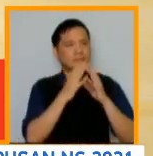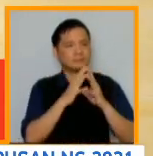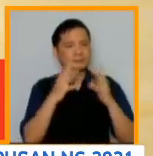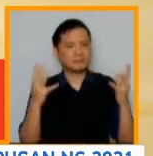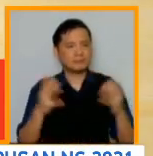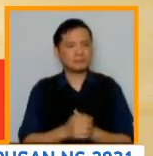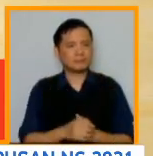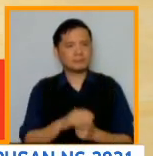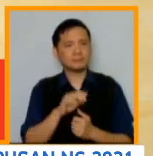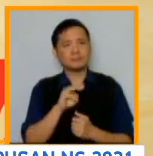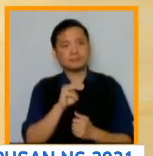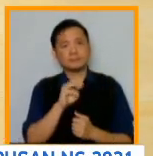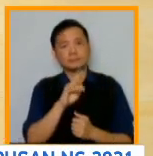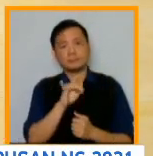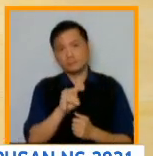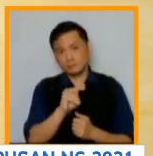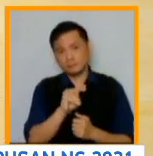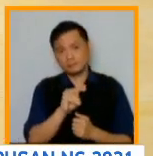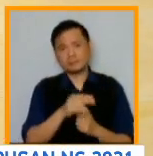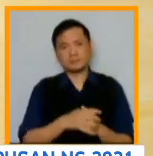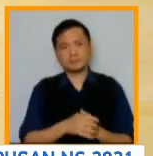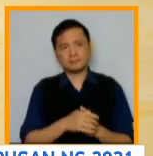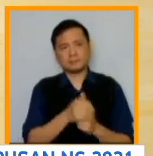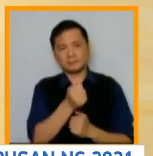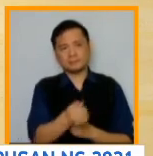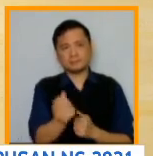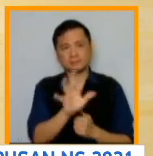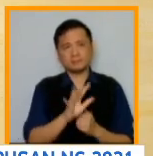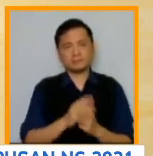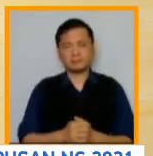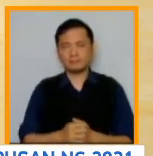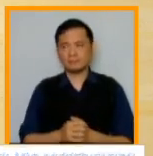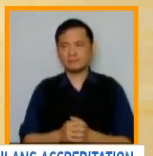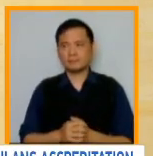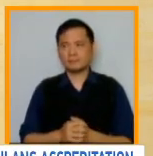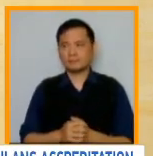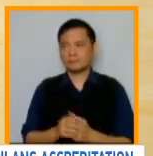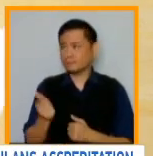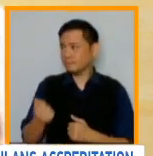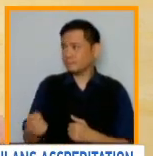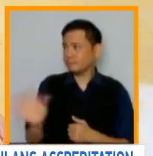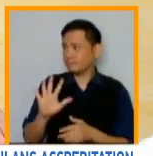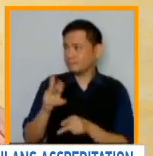ng NDRRMC. Maganda umaga sa'yo. Good morning, ma'am. Ingat po tayo palagi.